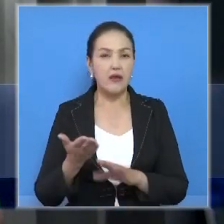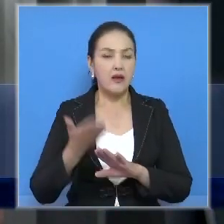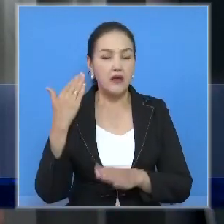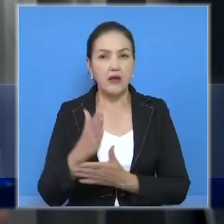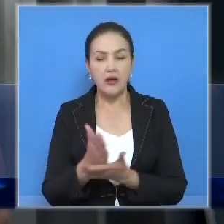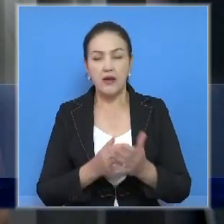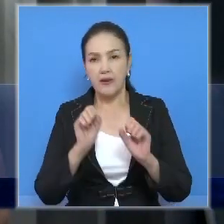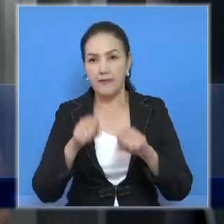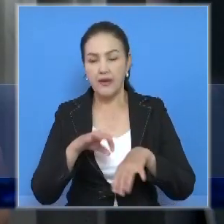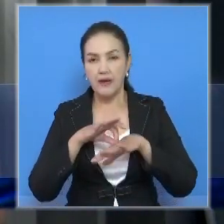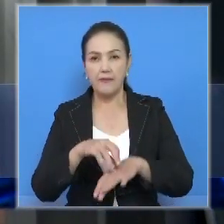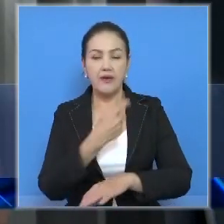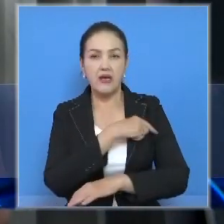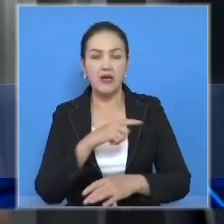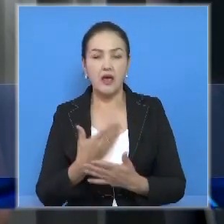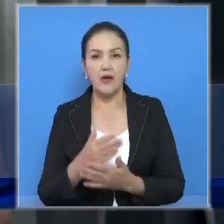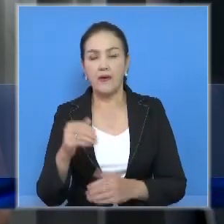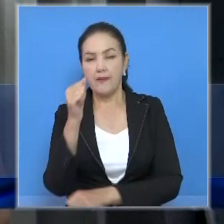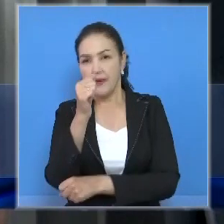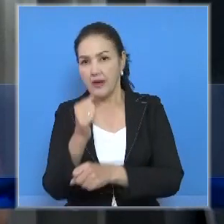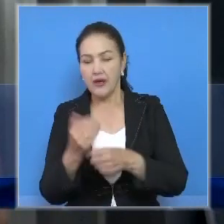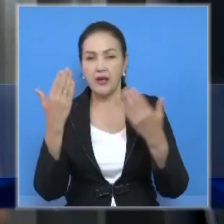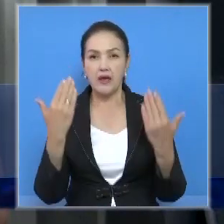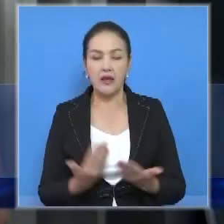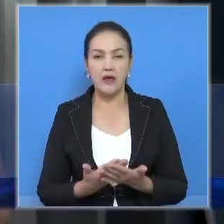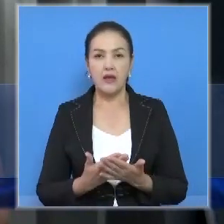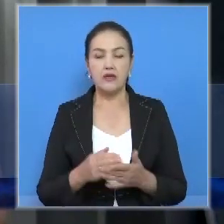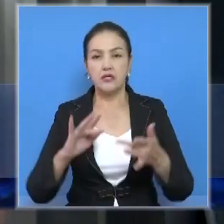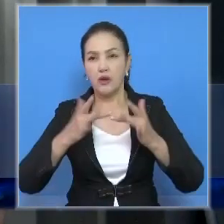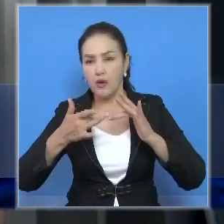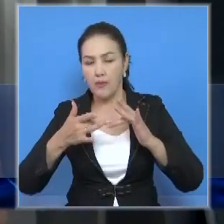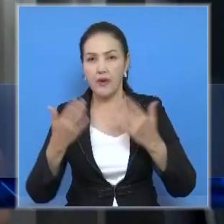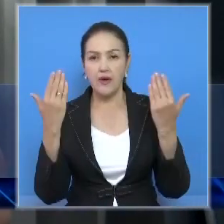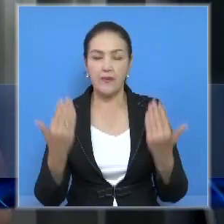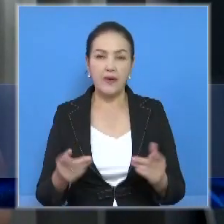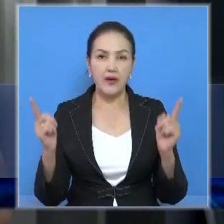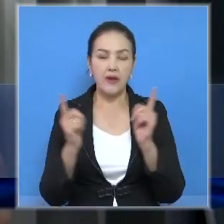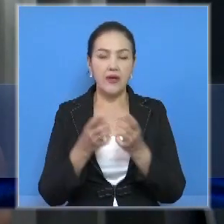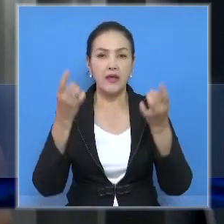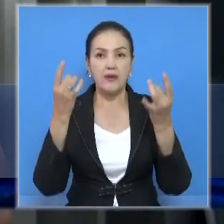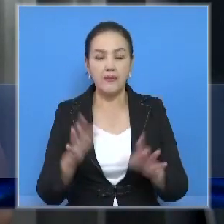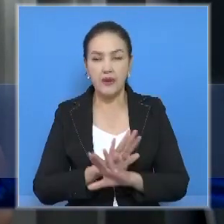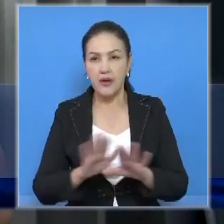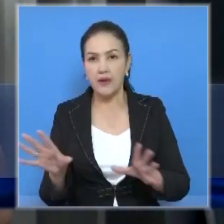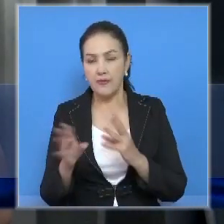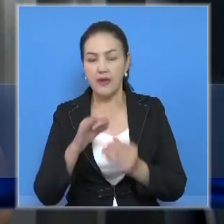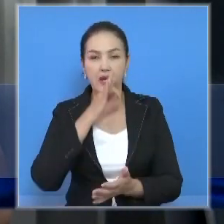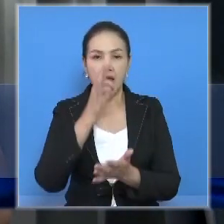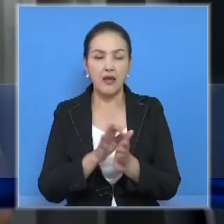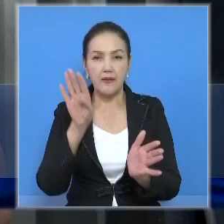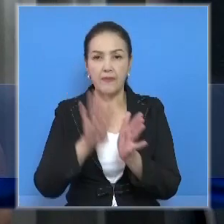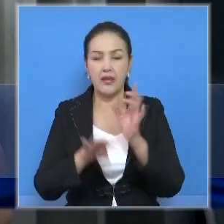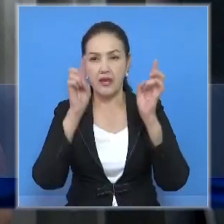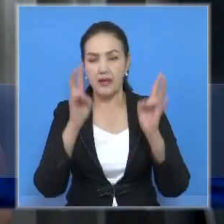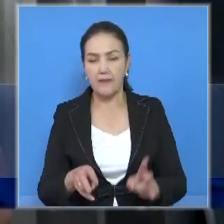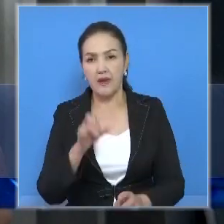было возможно провести медицинский осмотр сотрудников, в настоящее время все делается онлайн. Сегодняшняя встреча не просто формальность, мы вместе ответственны за безопасность